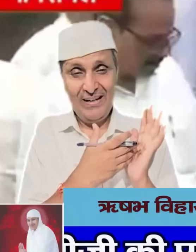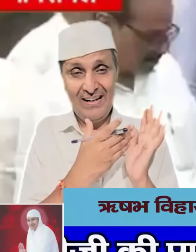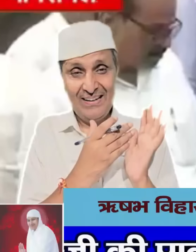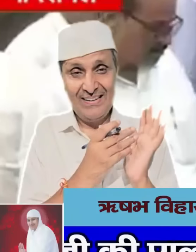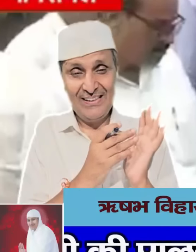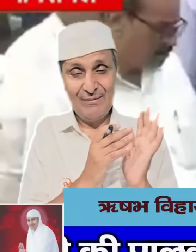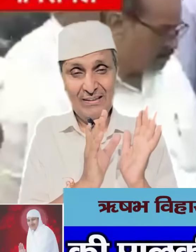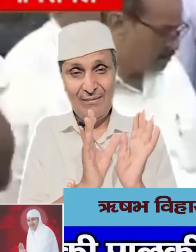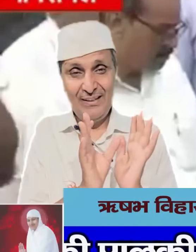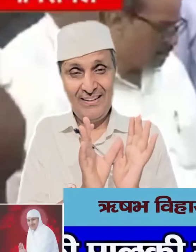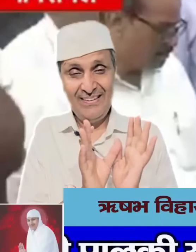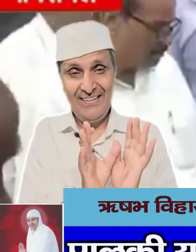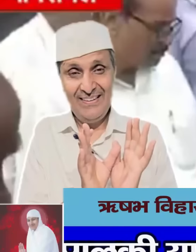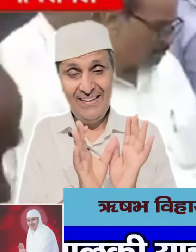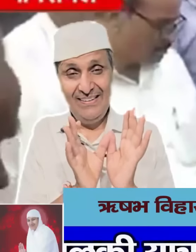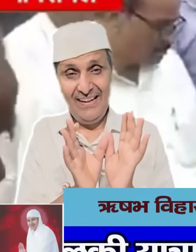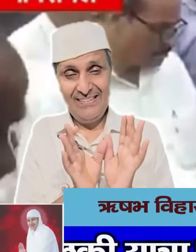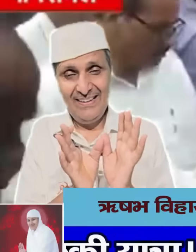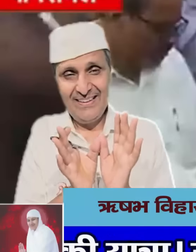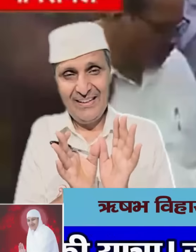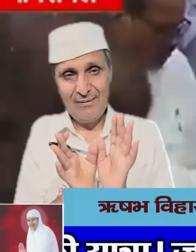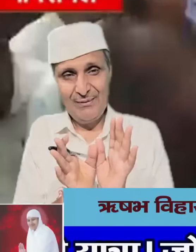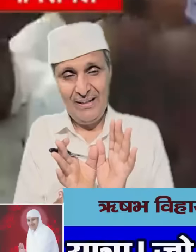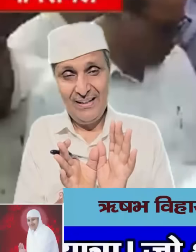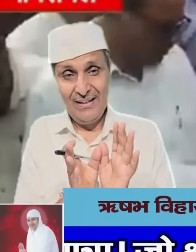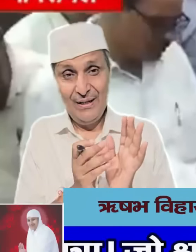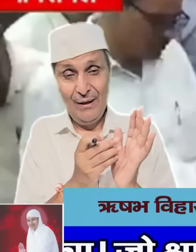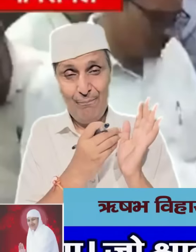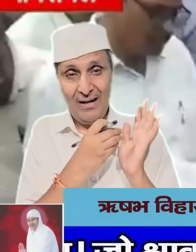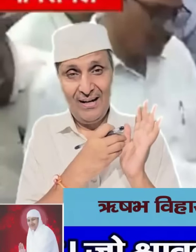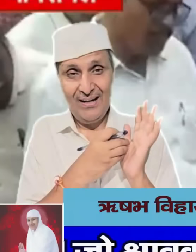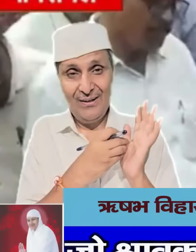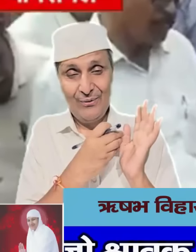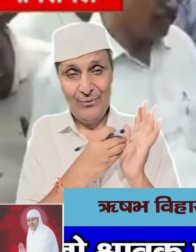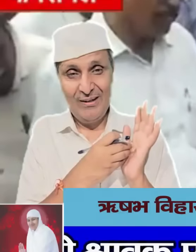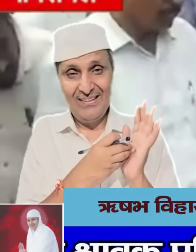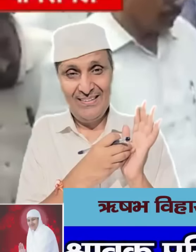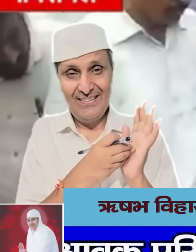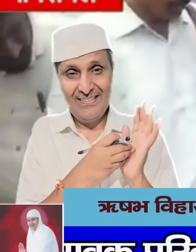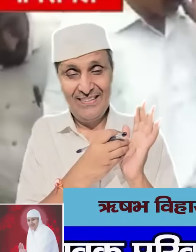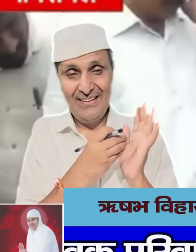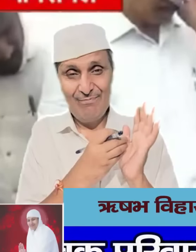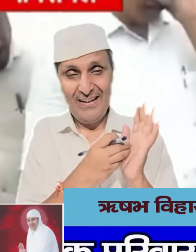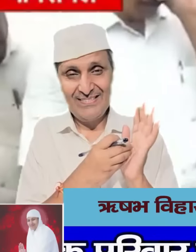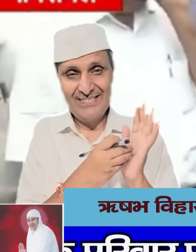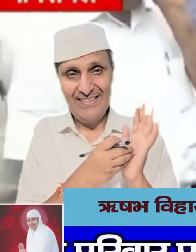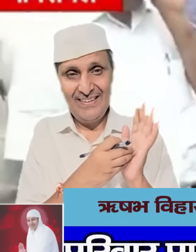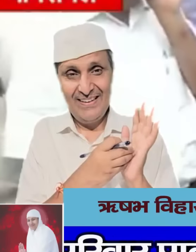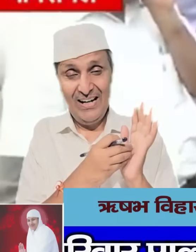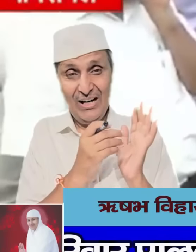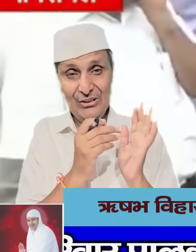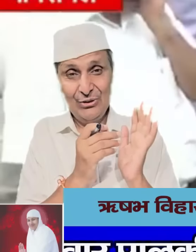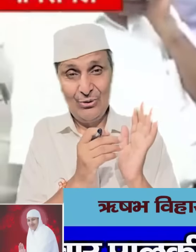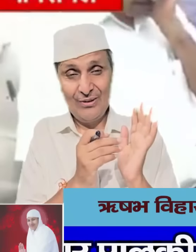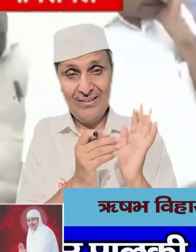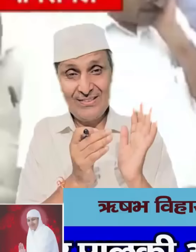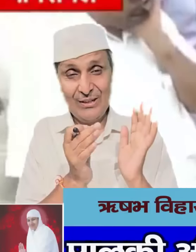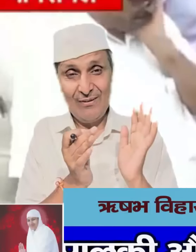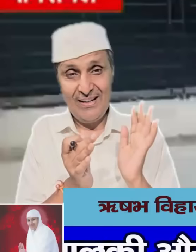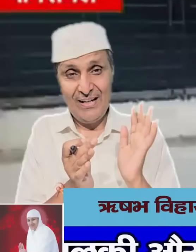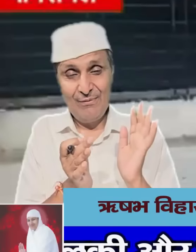रूप में आकर्षक बादामी रंग की यह तीर्थंकर प्रतिमा पान रोमल के पास से